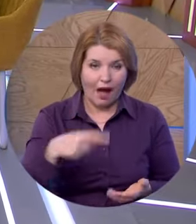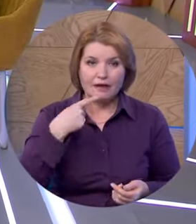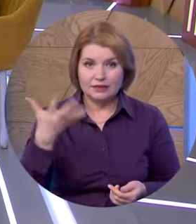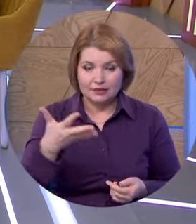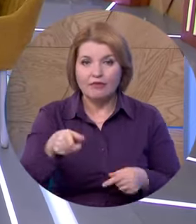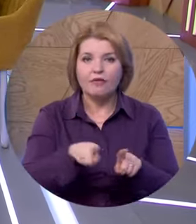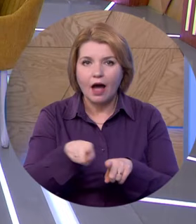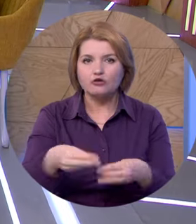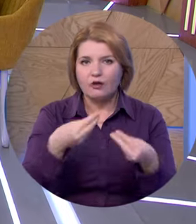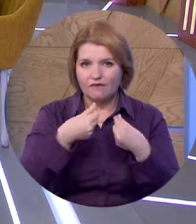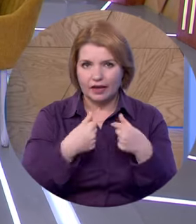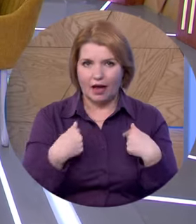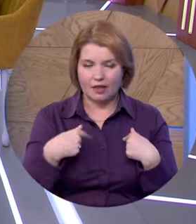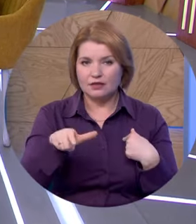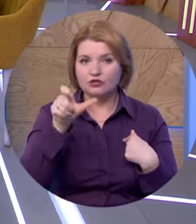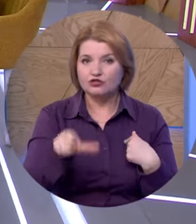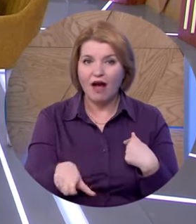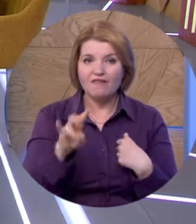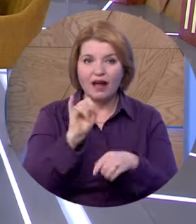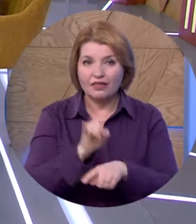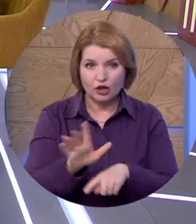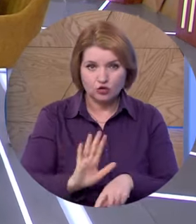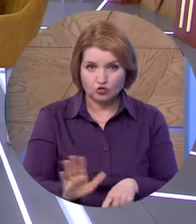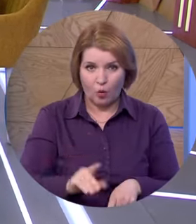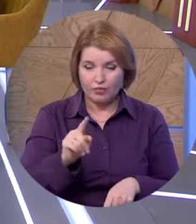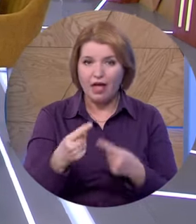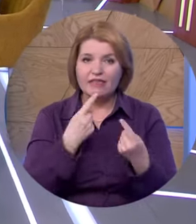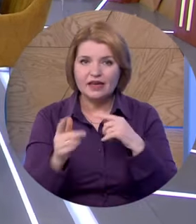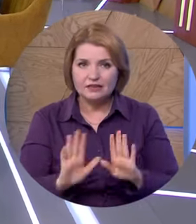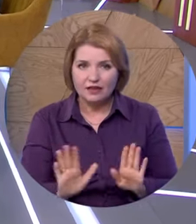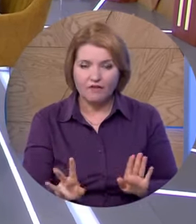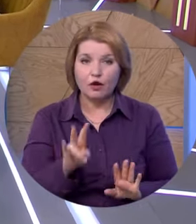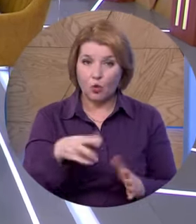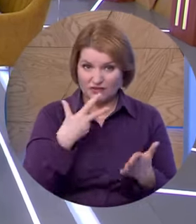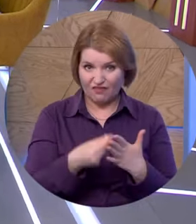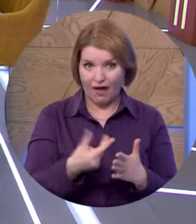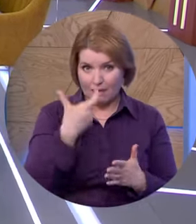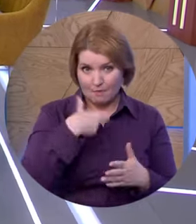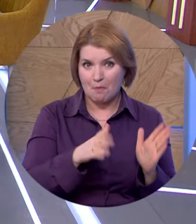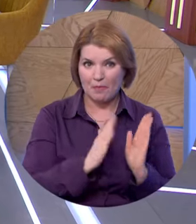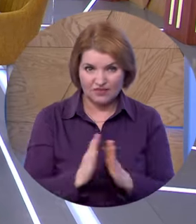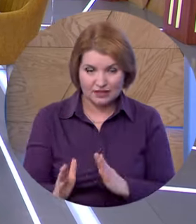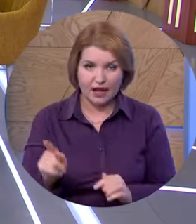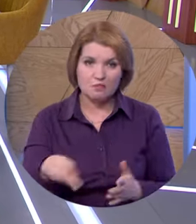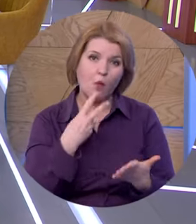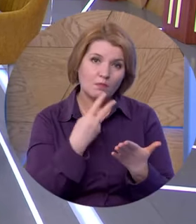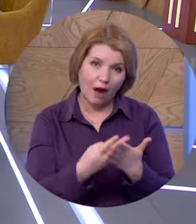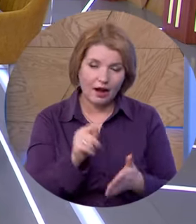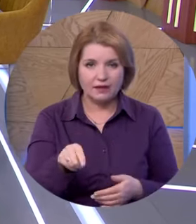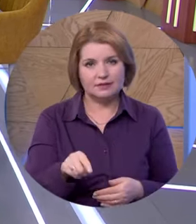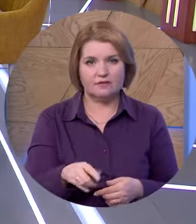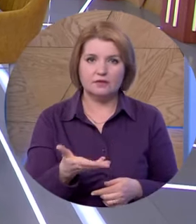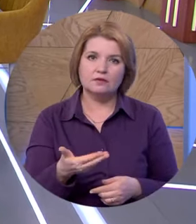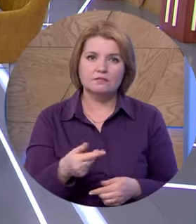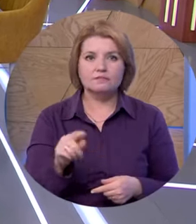и на нас. Человек не лжет, ничего, даже не разговаривает с нами, но он абсолютно точно своим поведением, своим взглядом и показывает всем видом и пытается вывести